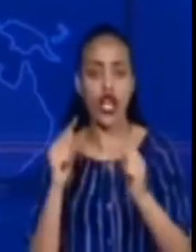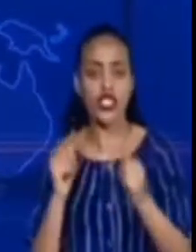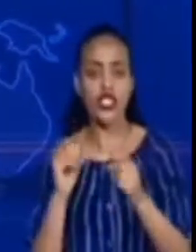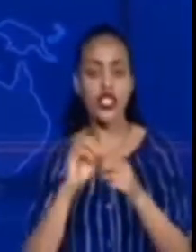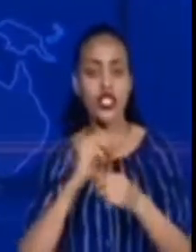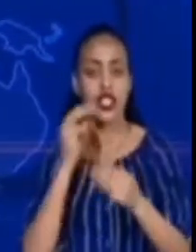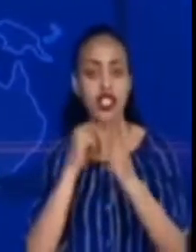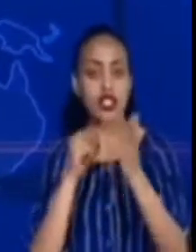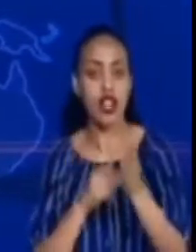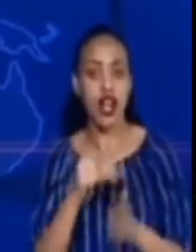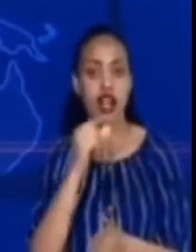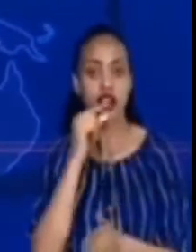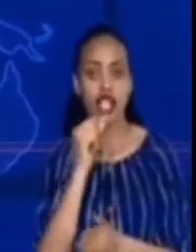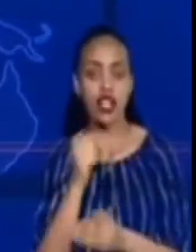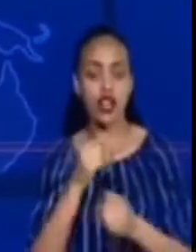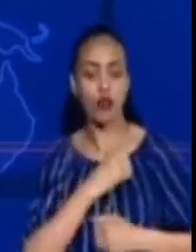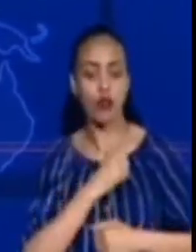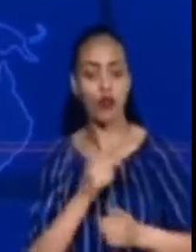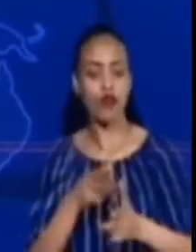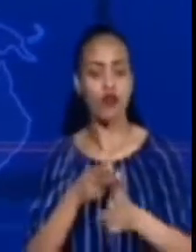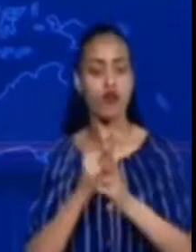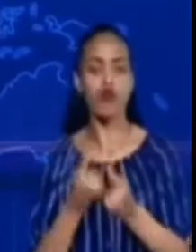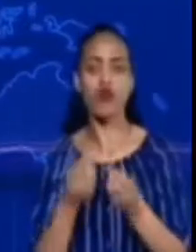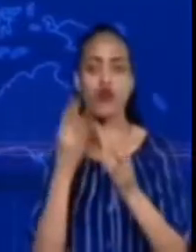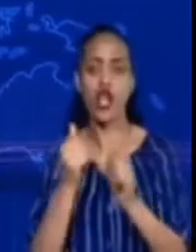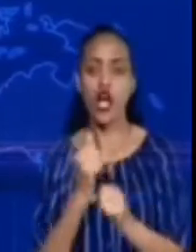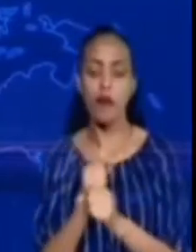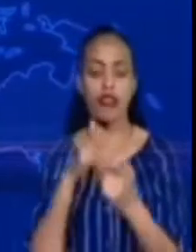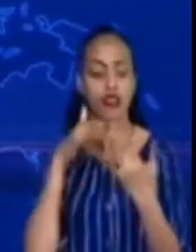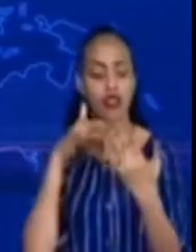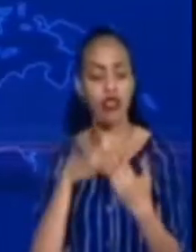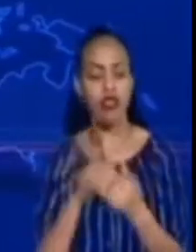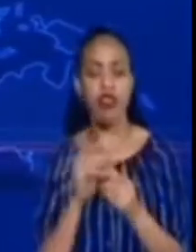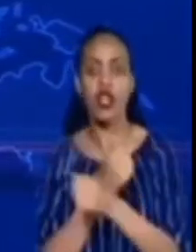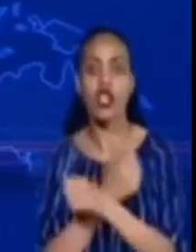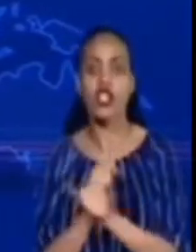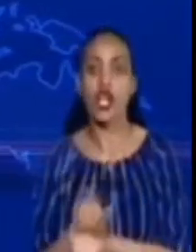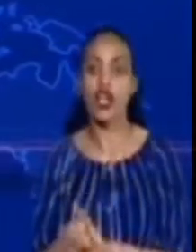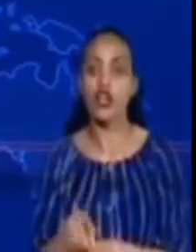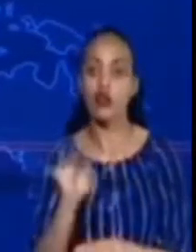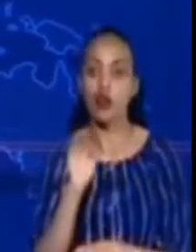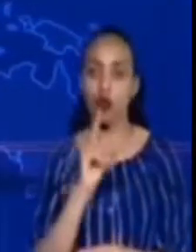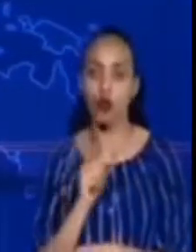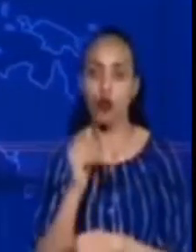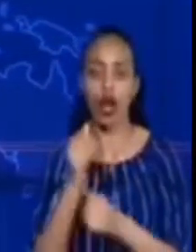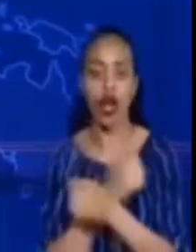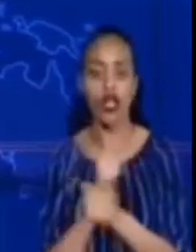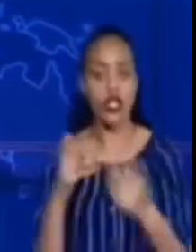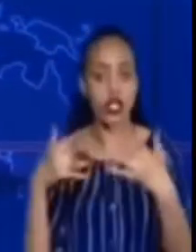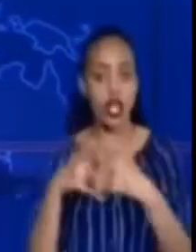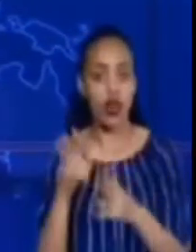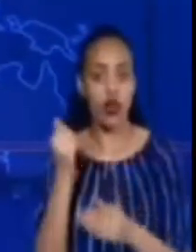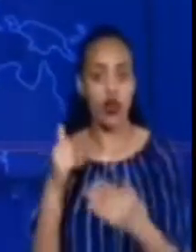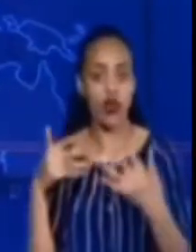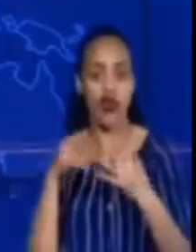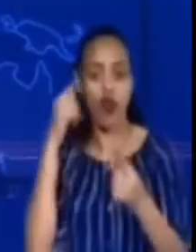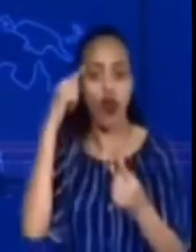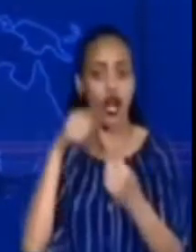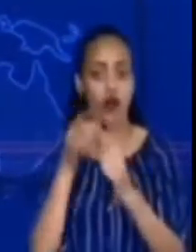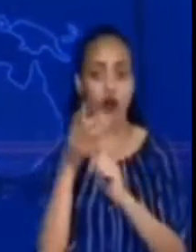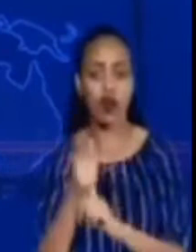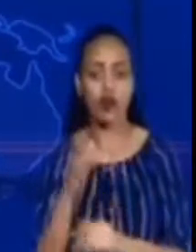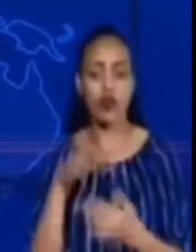መቼም ቀሮና ፋን ነው እድሜ ለእድሜ ያንሰራራሉ እንጂ መቼም ቢሆኑ ቀሮና ፋኖ አይጣላም